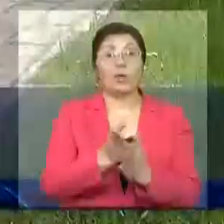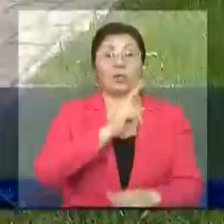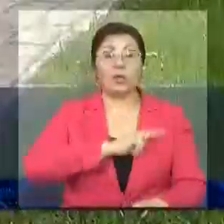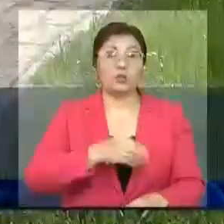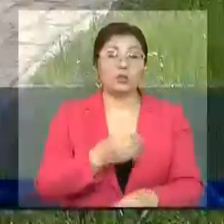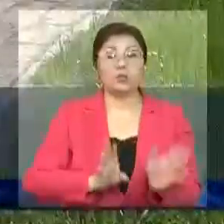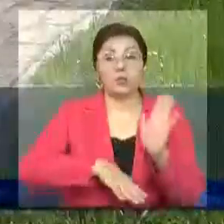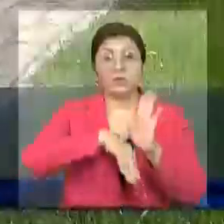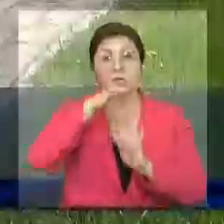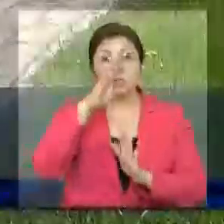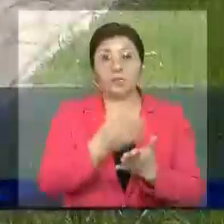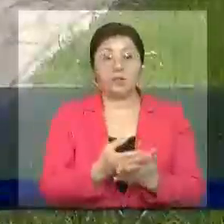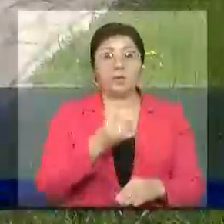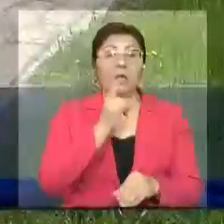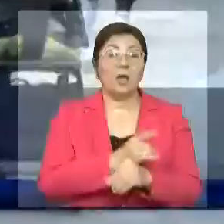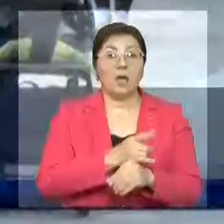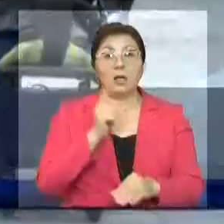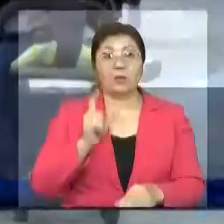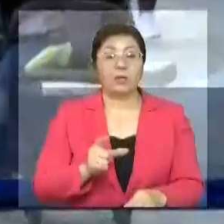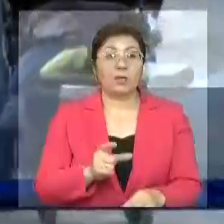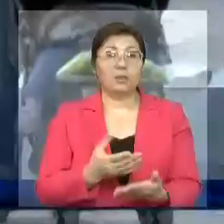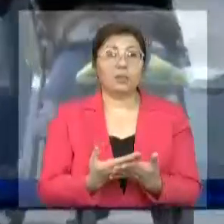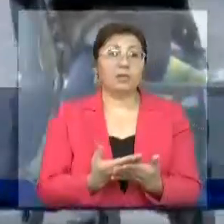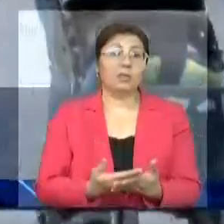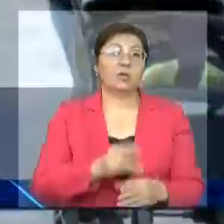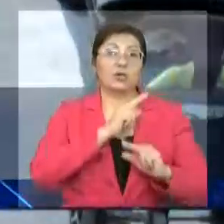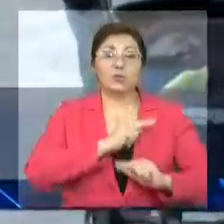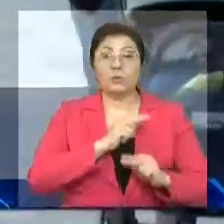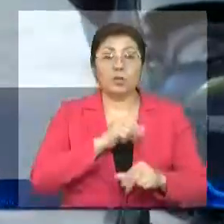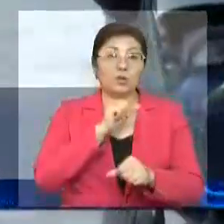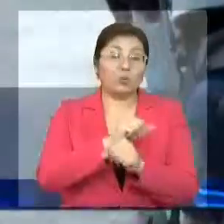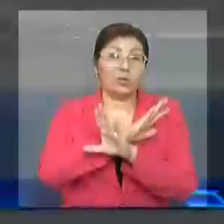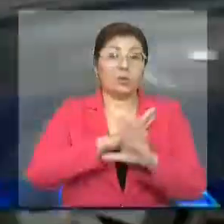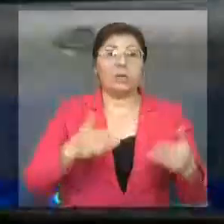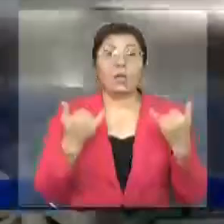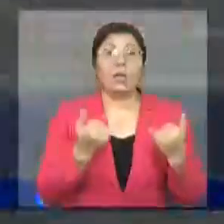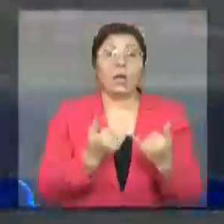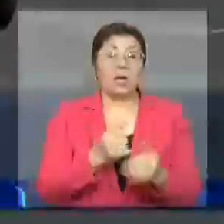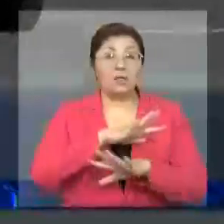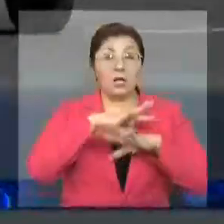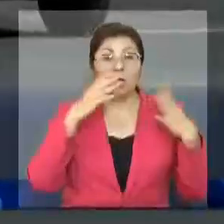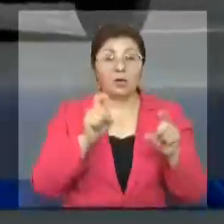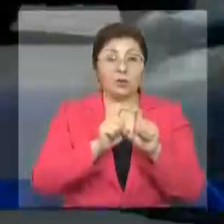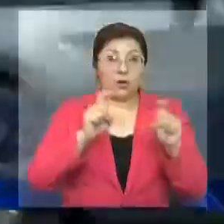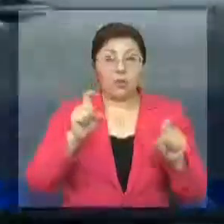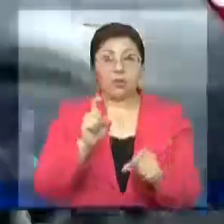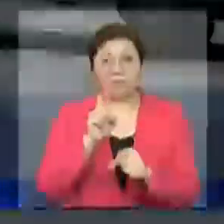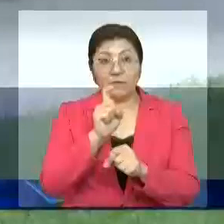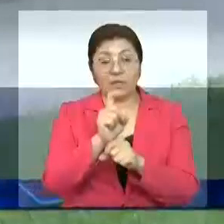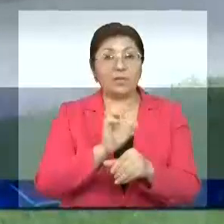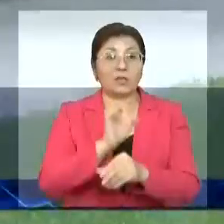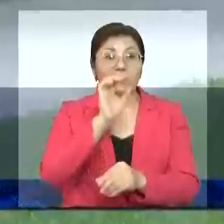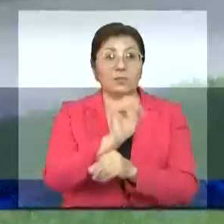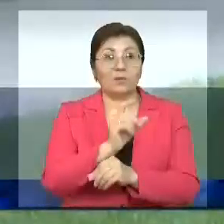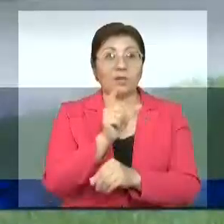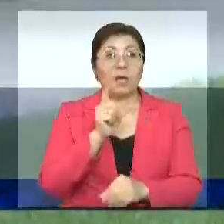жақсарды, бірақ алаяқтар да тәсілдерін үздіксіз жаңартып отырады. Қазір әртүрлі сілтемелер жіберу арқылы WhatsApp мессенджерлерін бұзып,